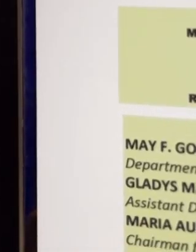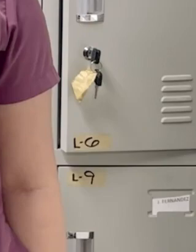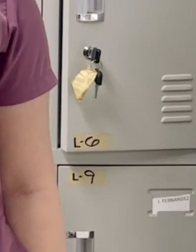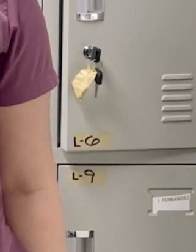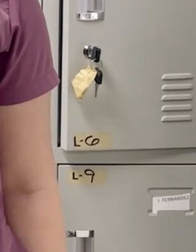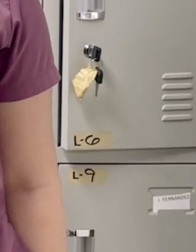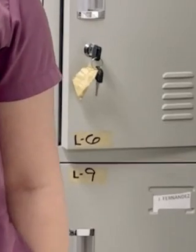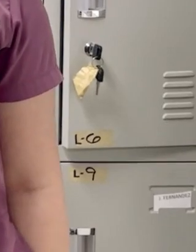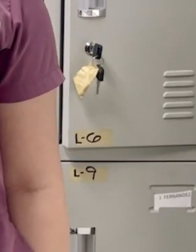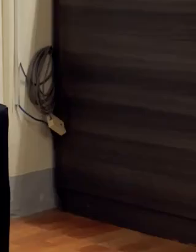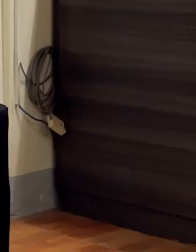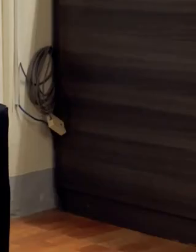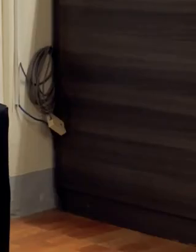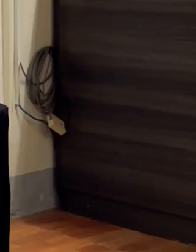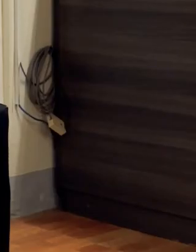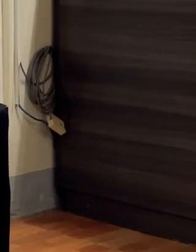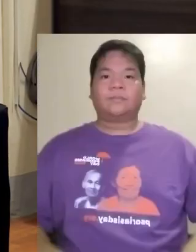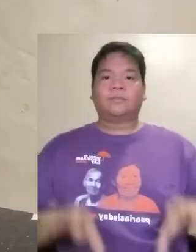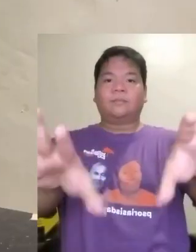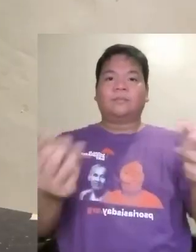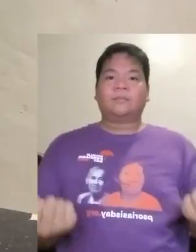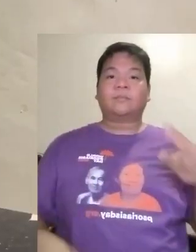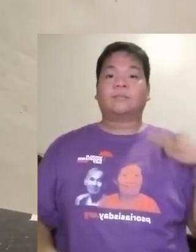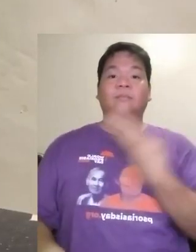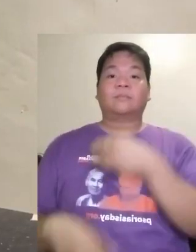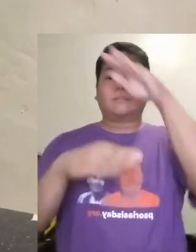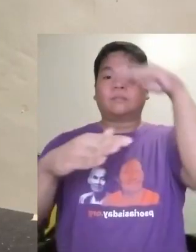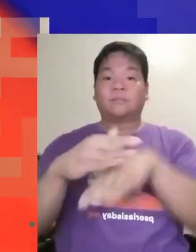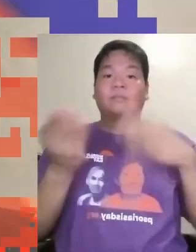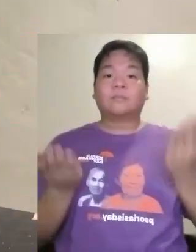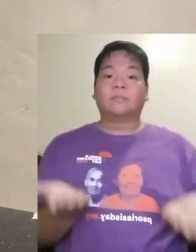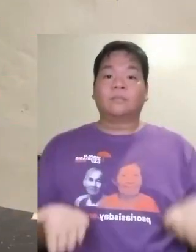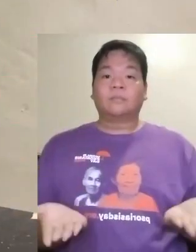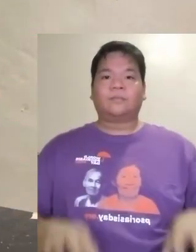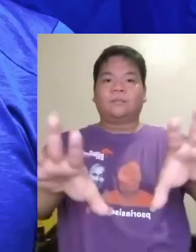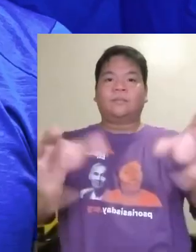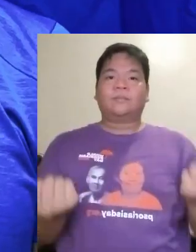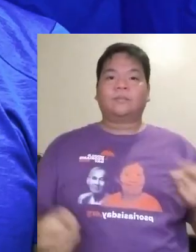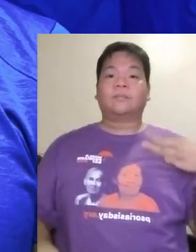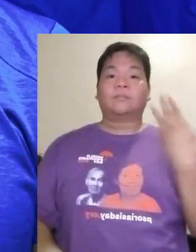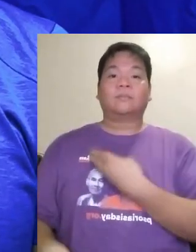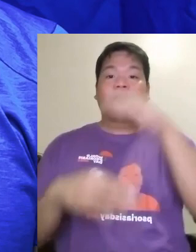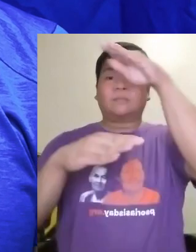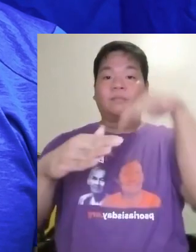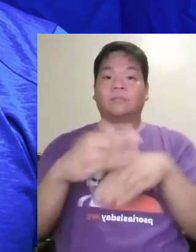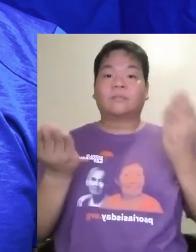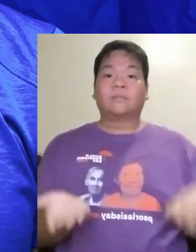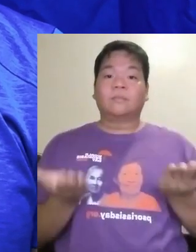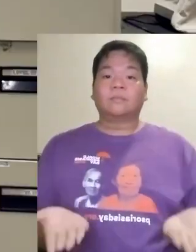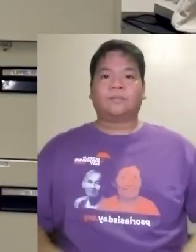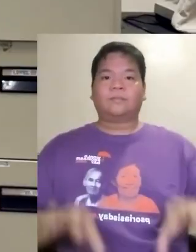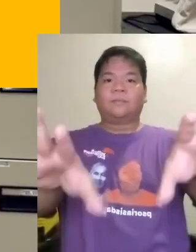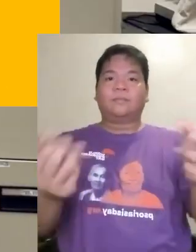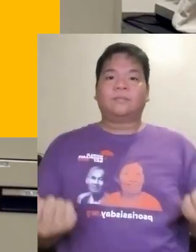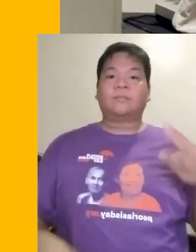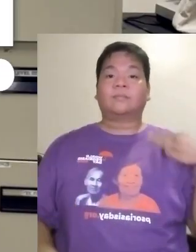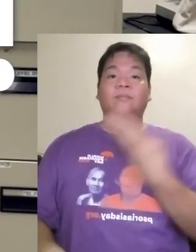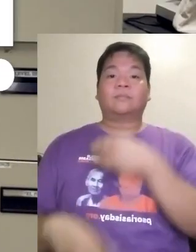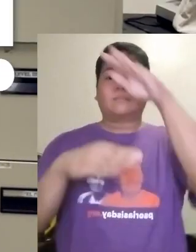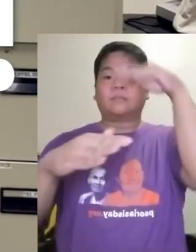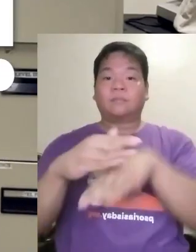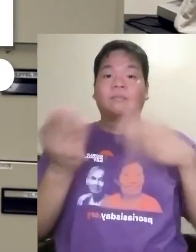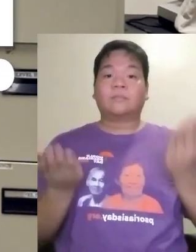Kalusugan para sa kabalat, para sa lahat. I-access natin ito. I-access natin to.